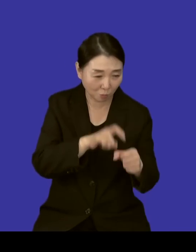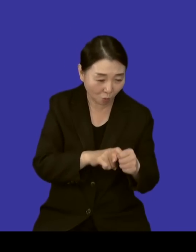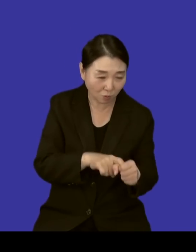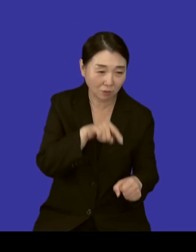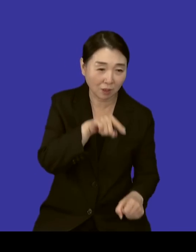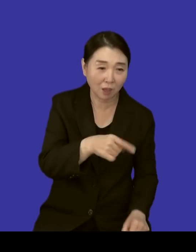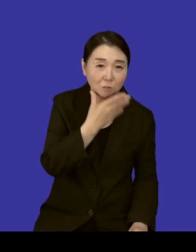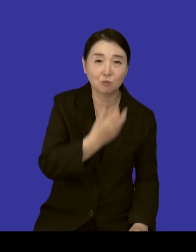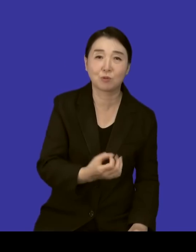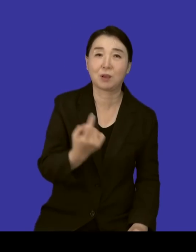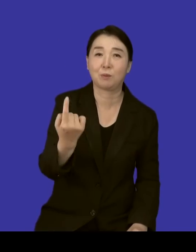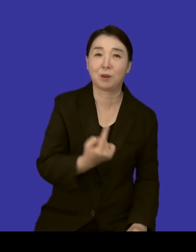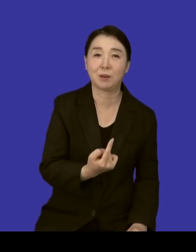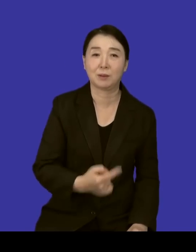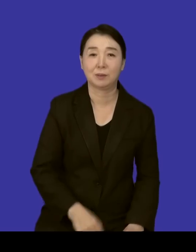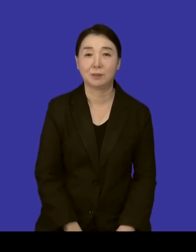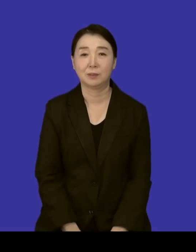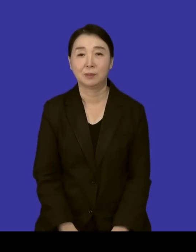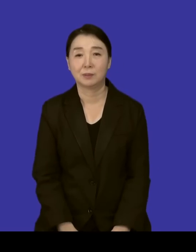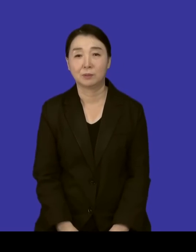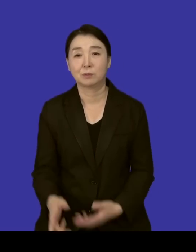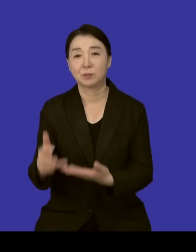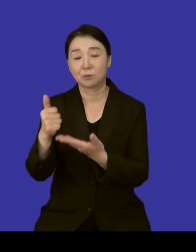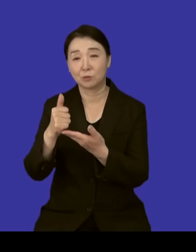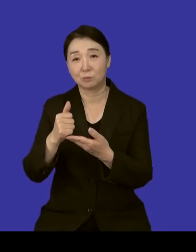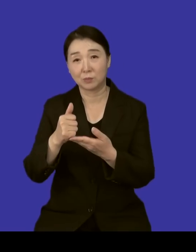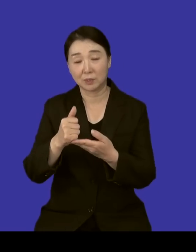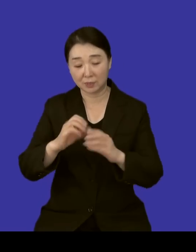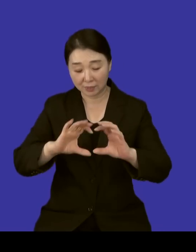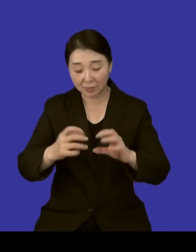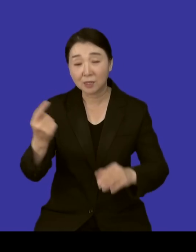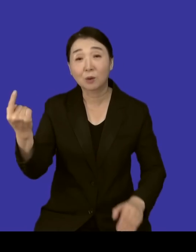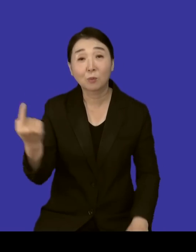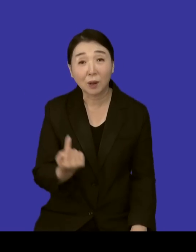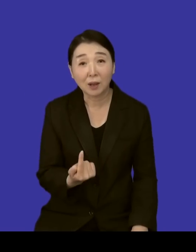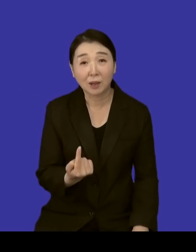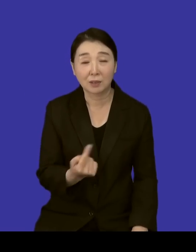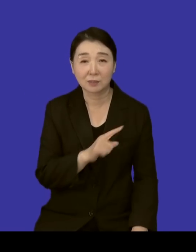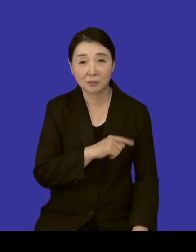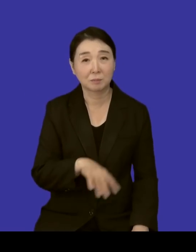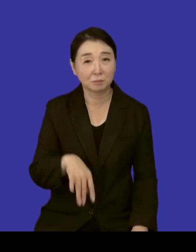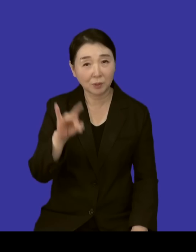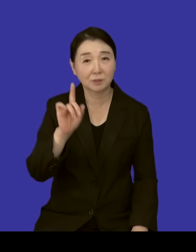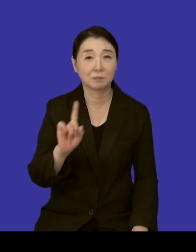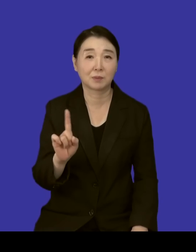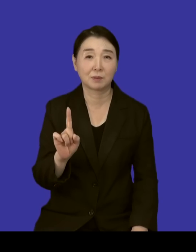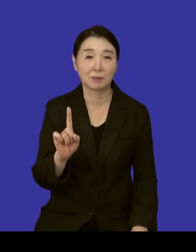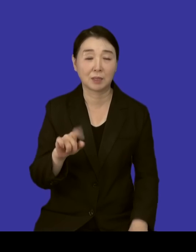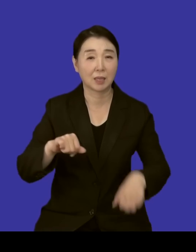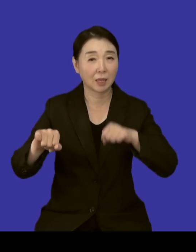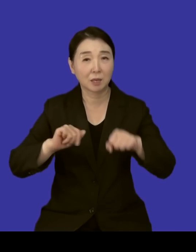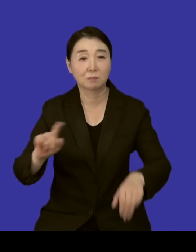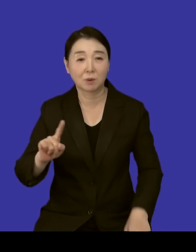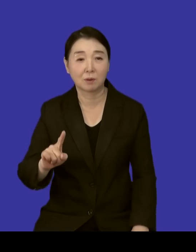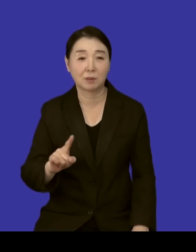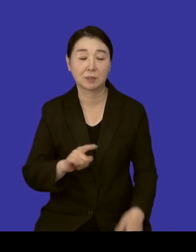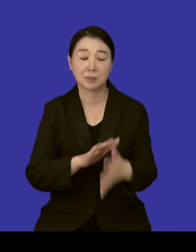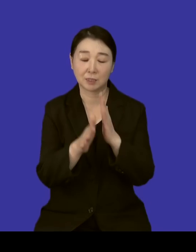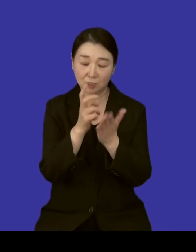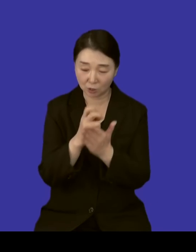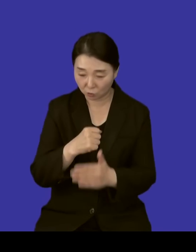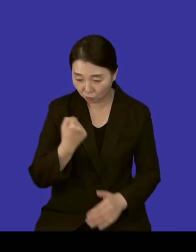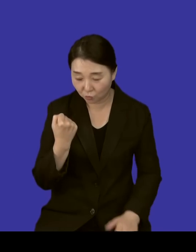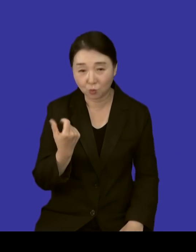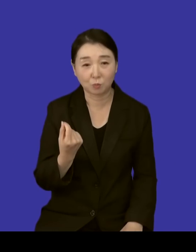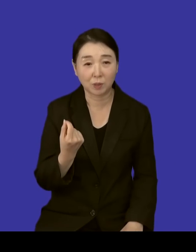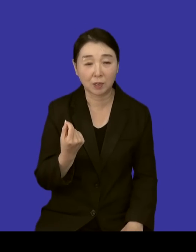놓으면 불행이 오더라고요. 네. 우리 주님이 이 땅에 오셔서 가장 먼저 행하신 것이 질서에 순종한